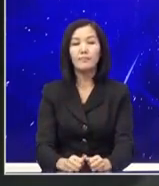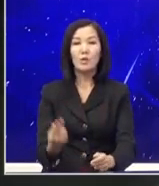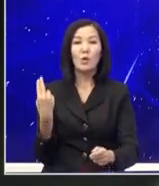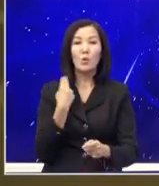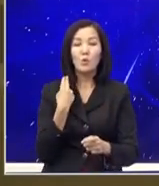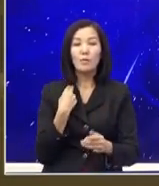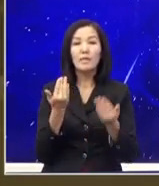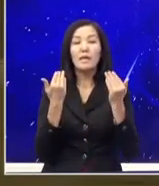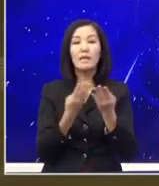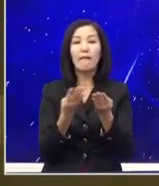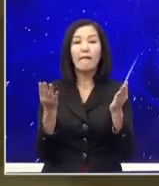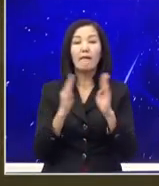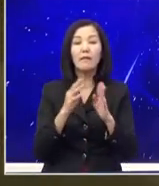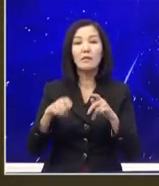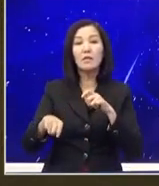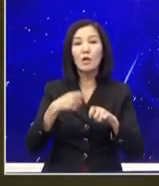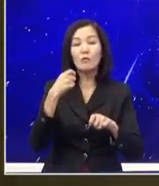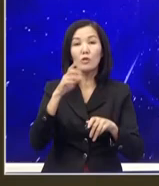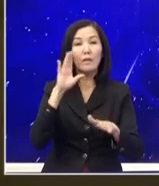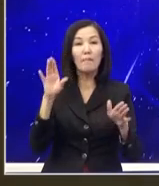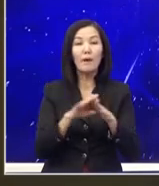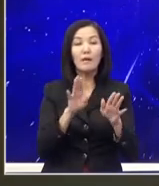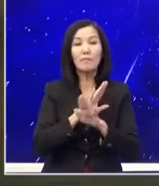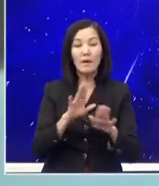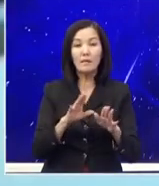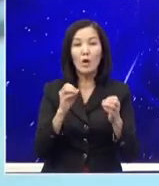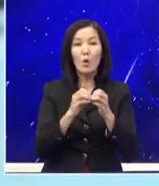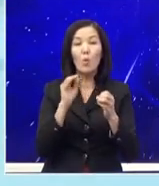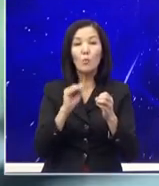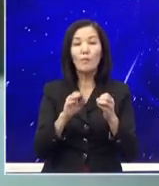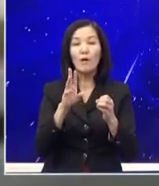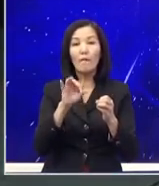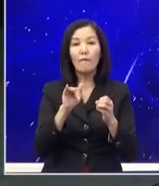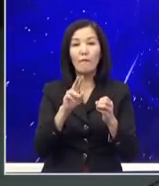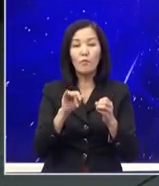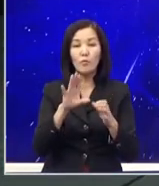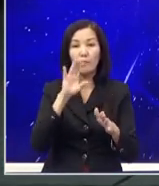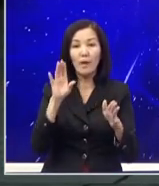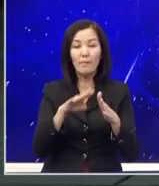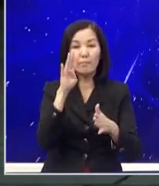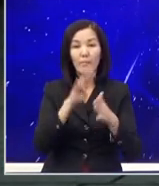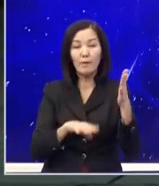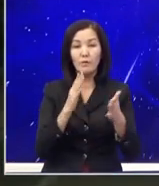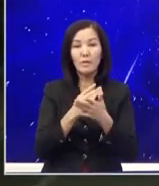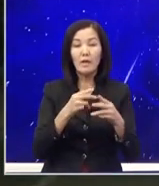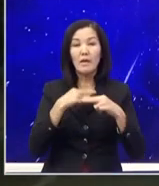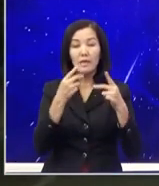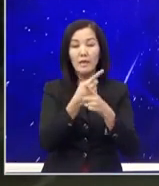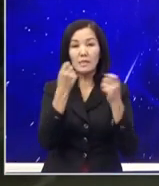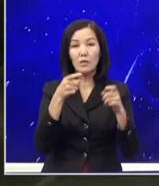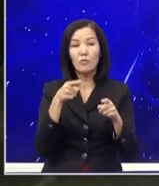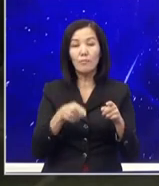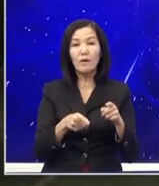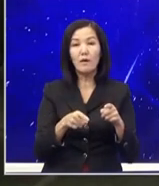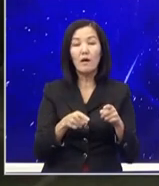Ұлыбританияда енді карантин режимін бұзғандарға 10 000 фунт айыппұл салынады. Бірақ алдымен ережеге бағынбағандарға ескерту жасалып, 1000